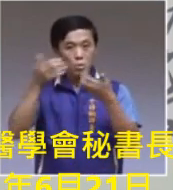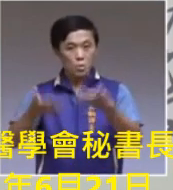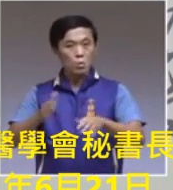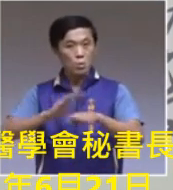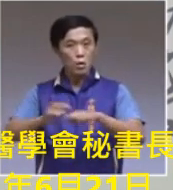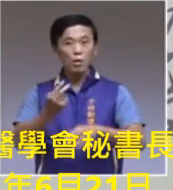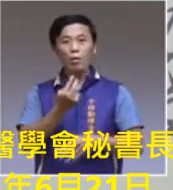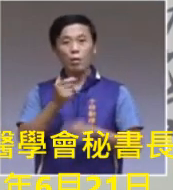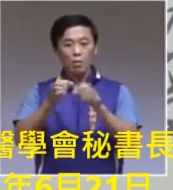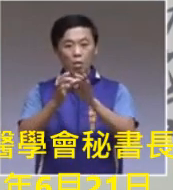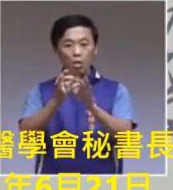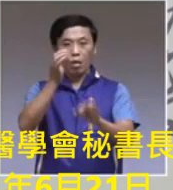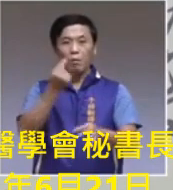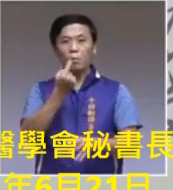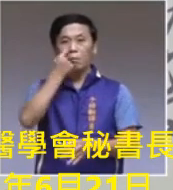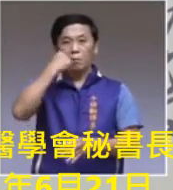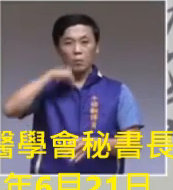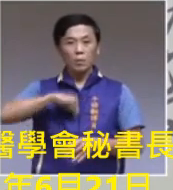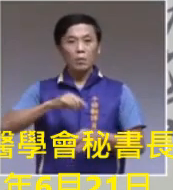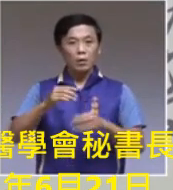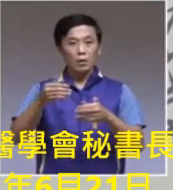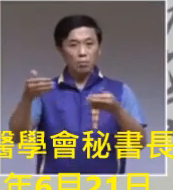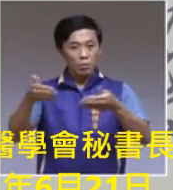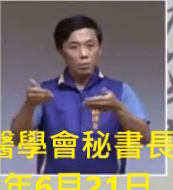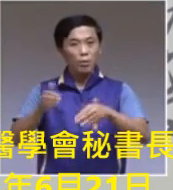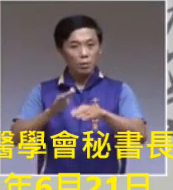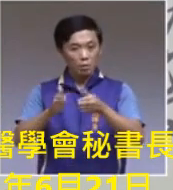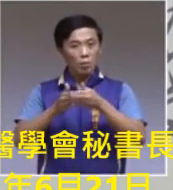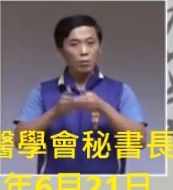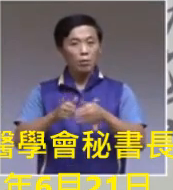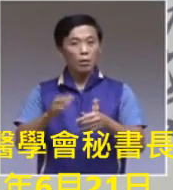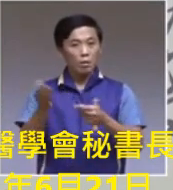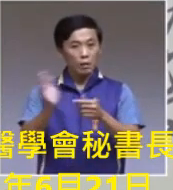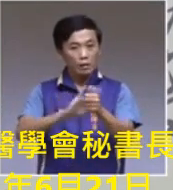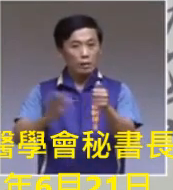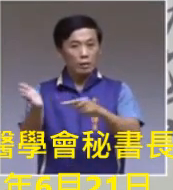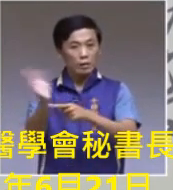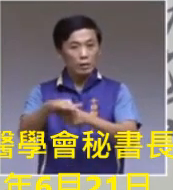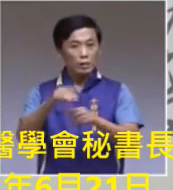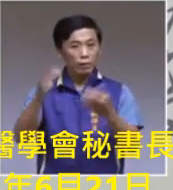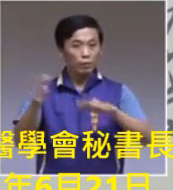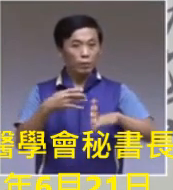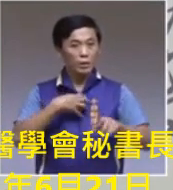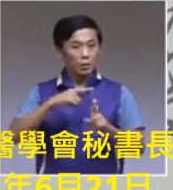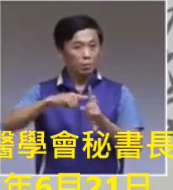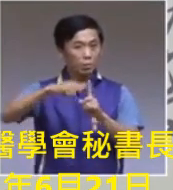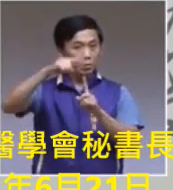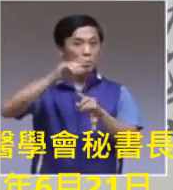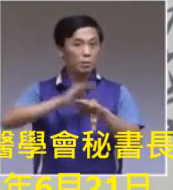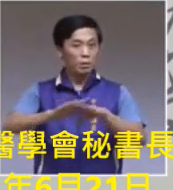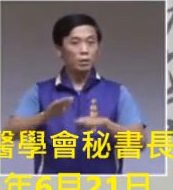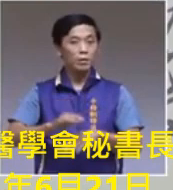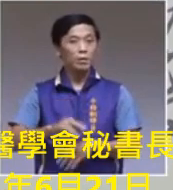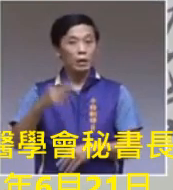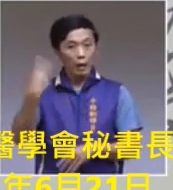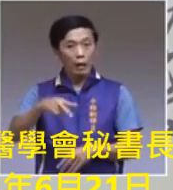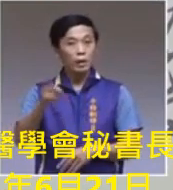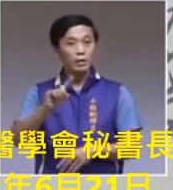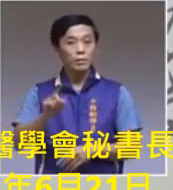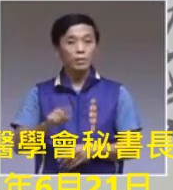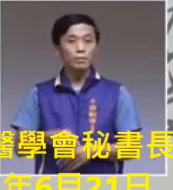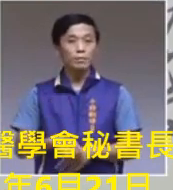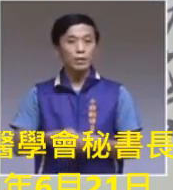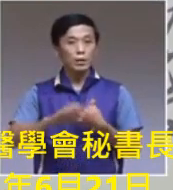插管，然后在加护治疗，甚至死亡的风险都会比较高。那也同时，它也比较容易合